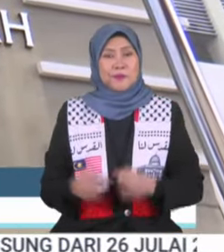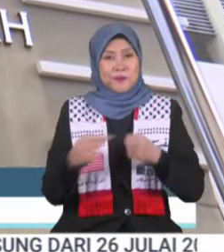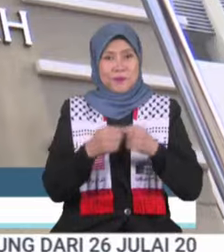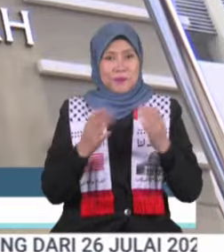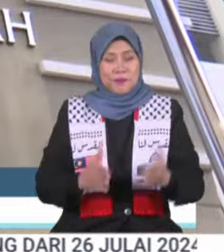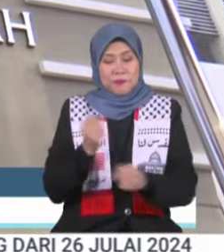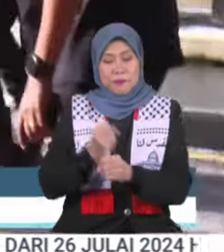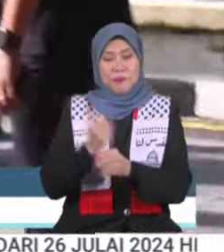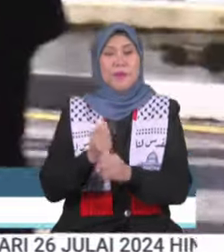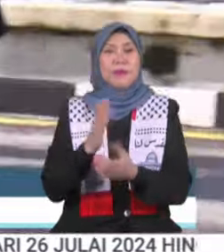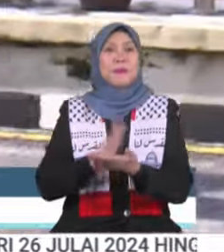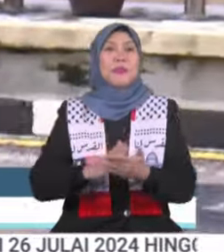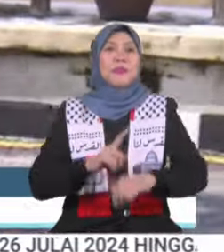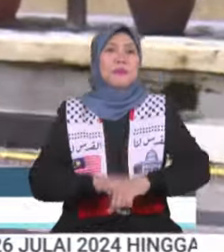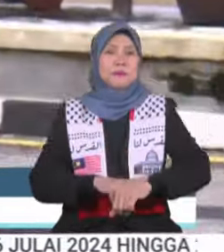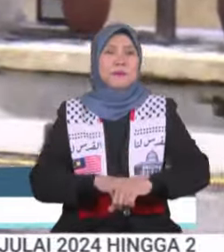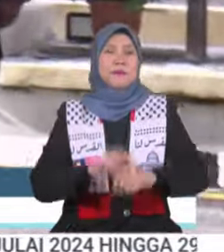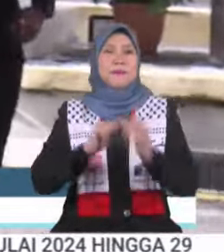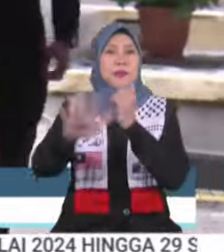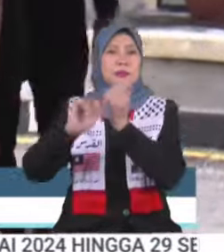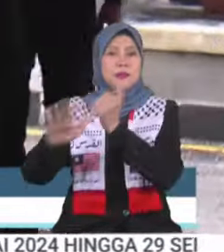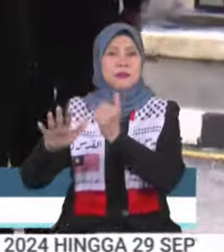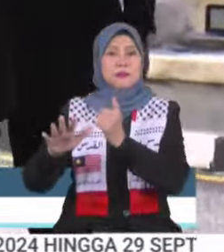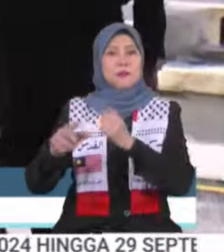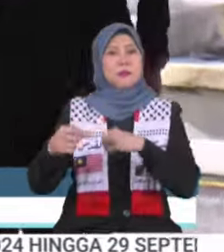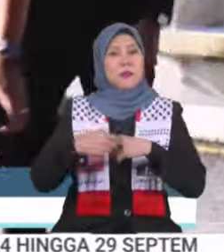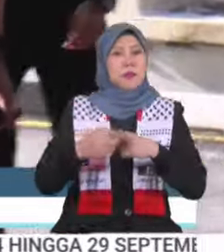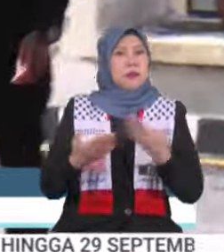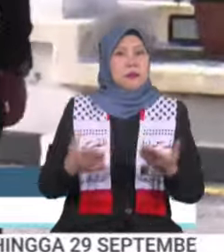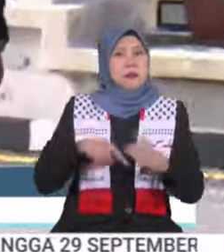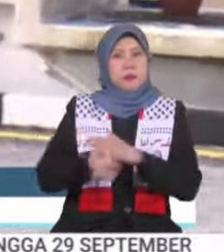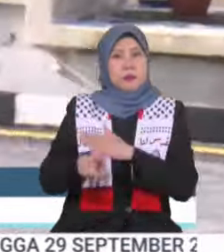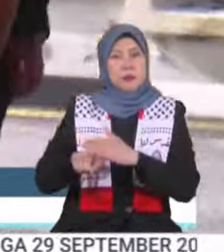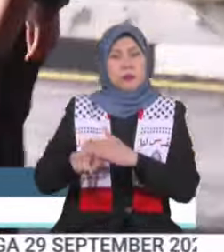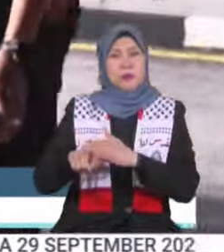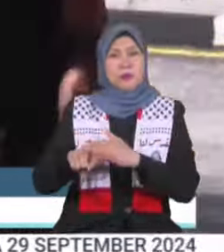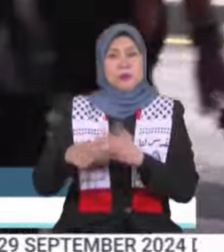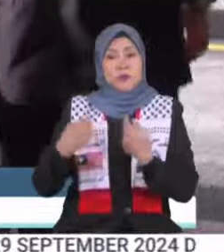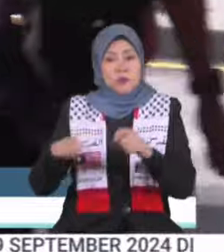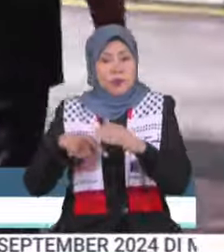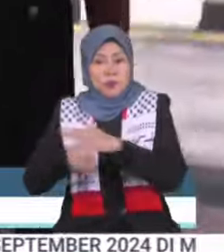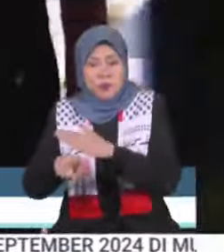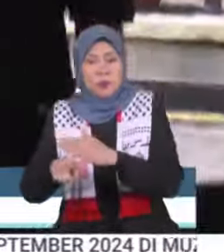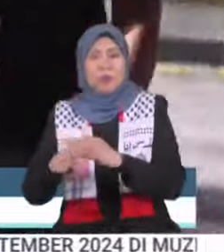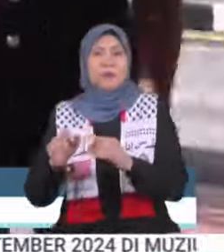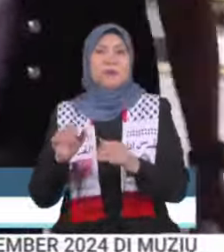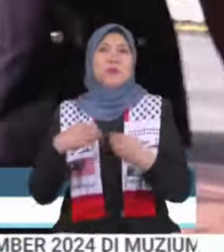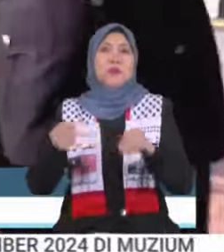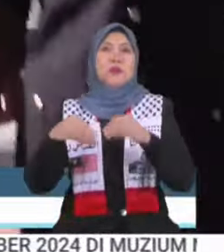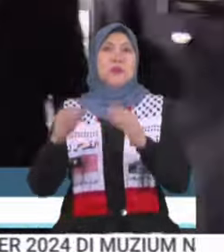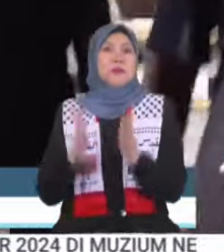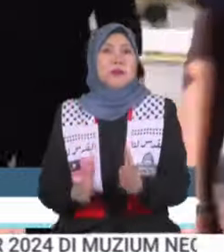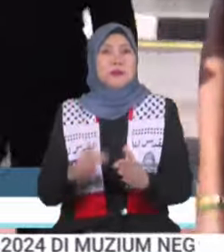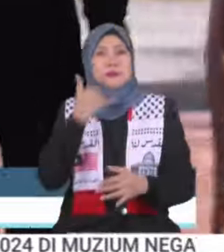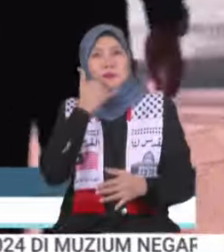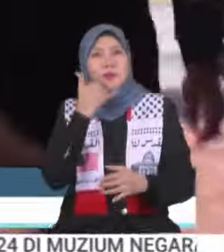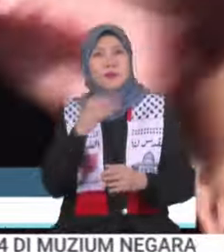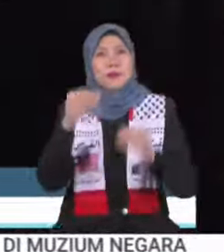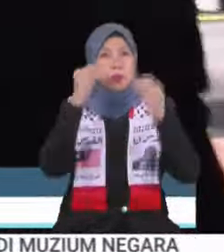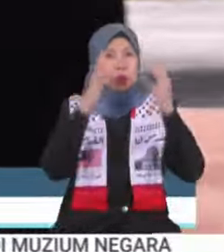Tertuduh yang merupakan pekerja sambilan pengiklanan didakwa cuba membunuh jurujual telefon bimbit dan guru sekolah agama